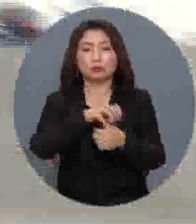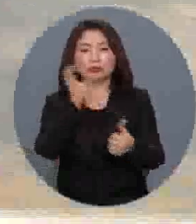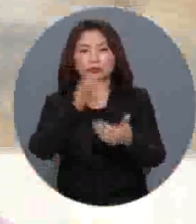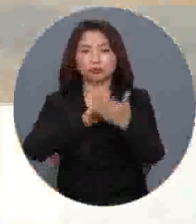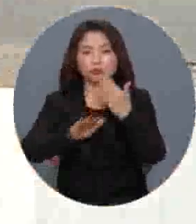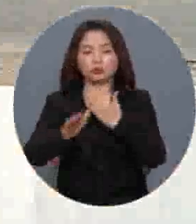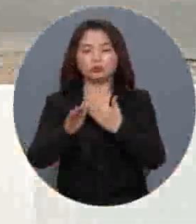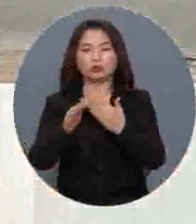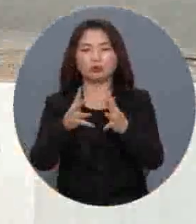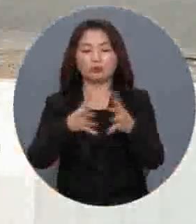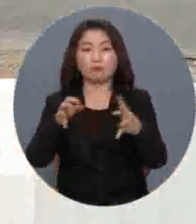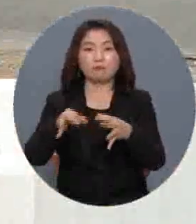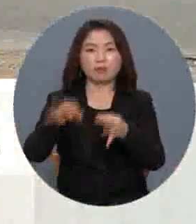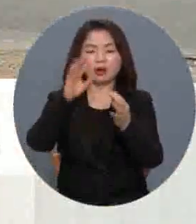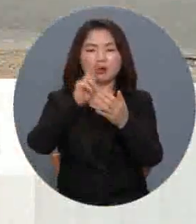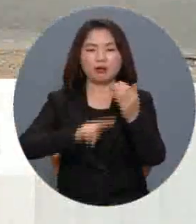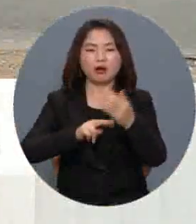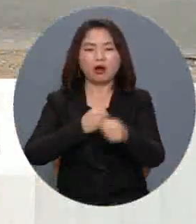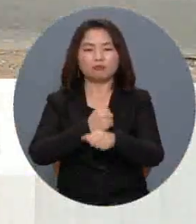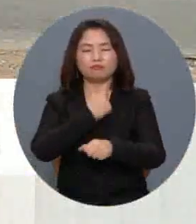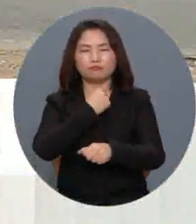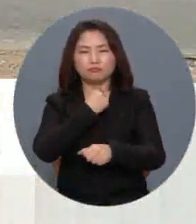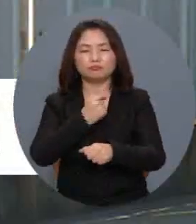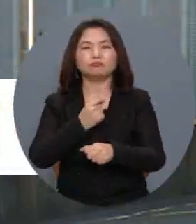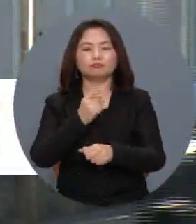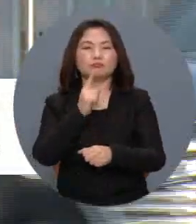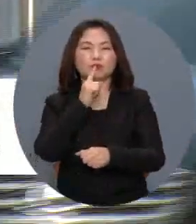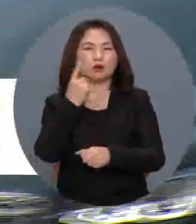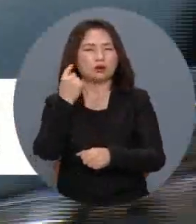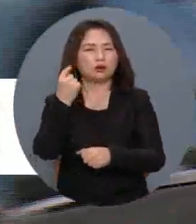다음에 더 높은 가격에 분양을 하려는 것으로 보입니다.